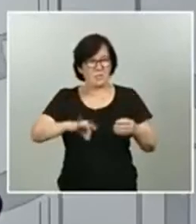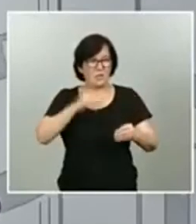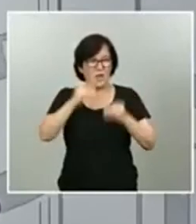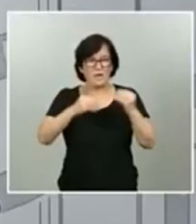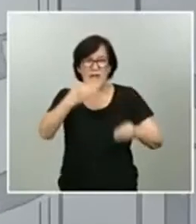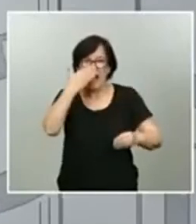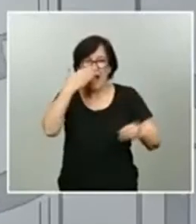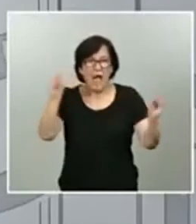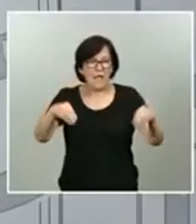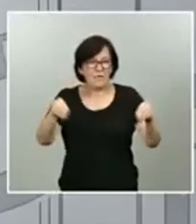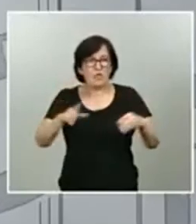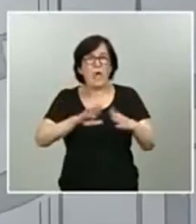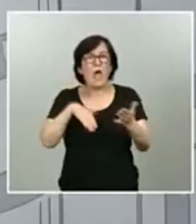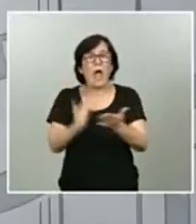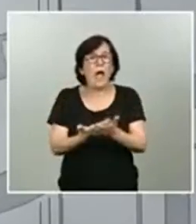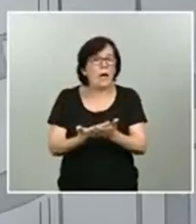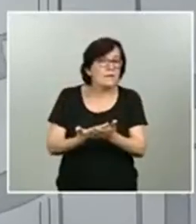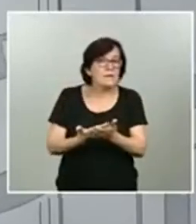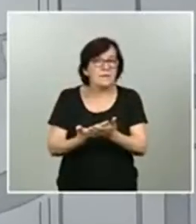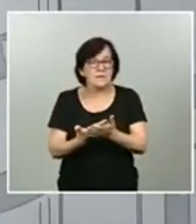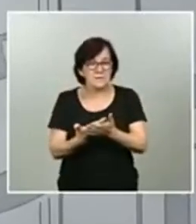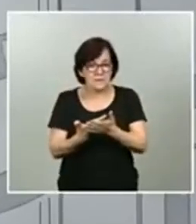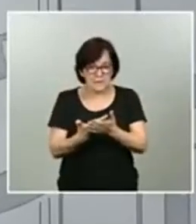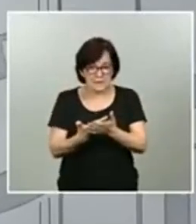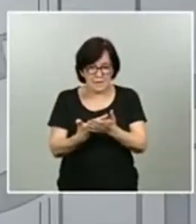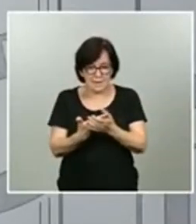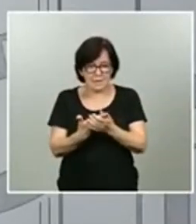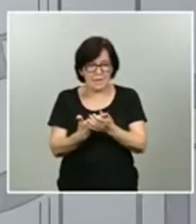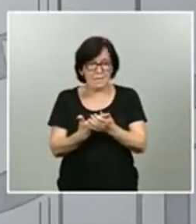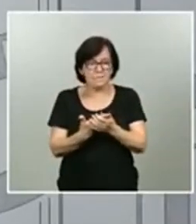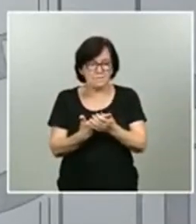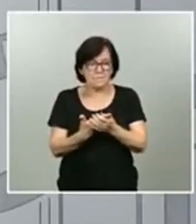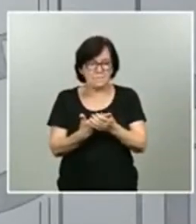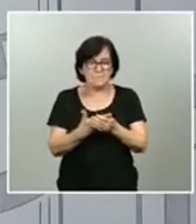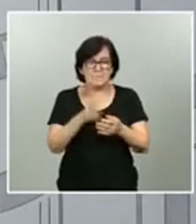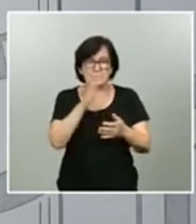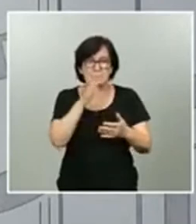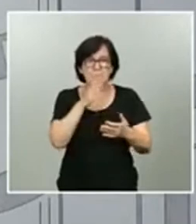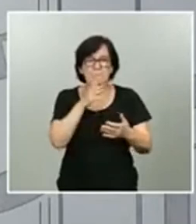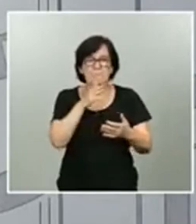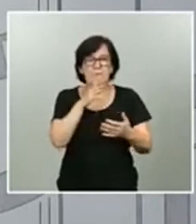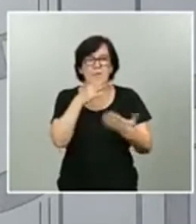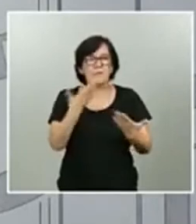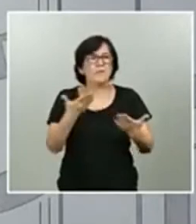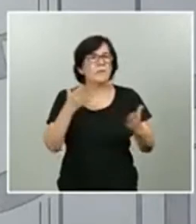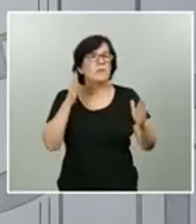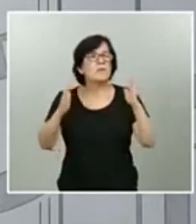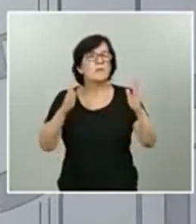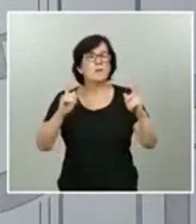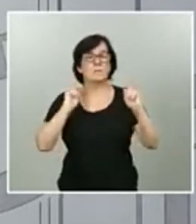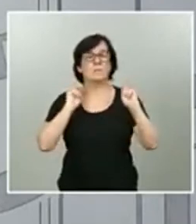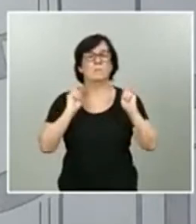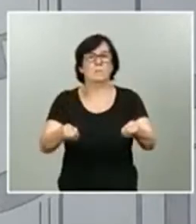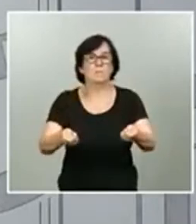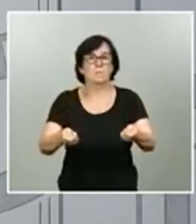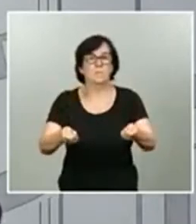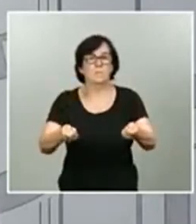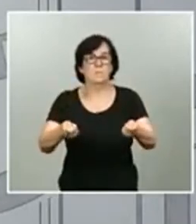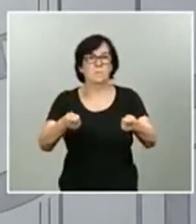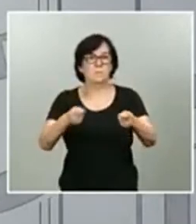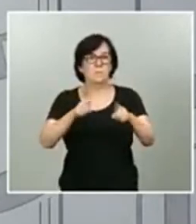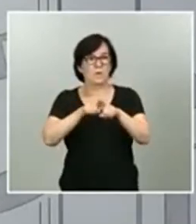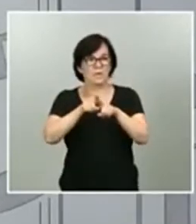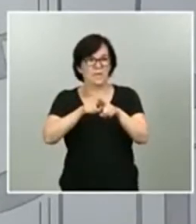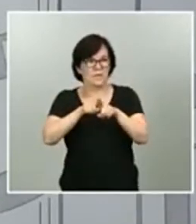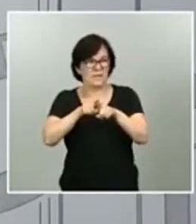concessionario e autostrade, è evidente che il ponte non può che